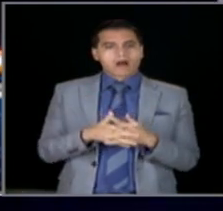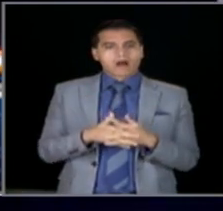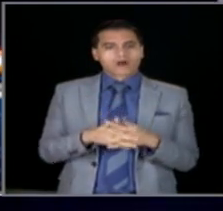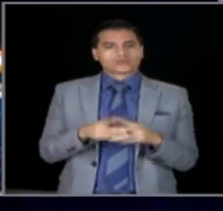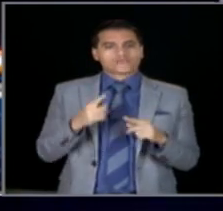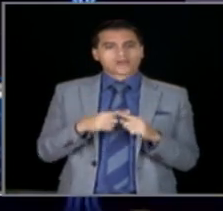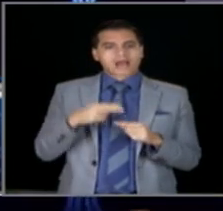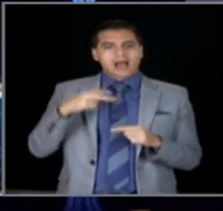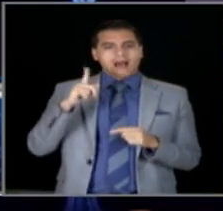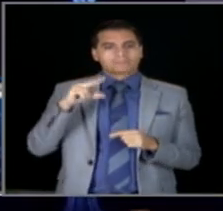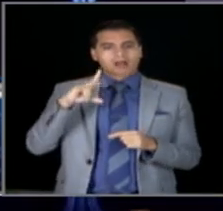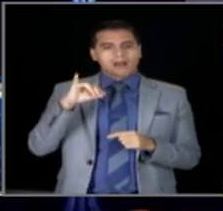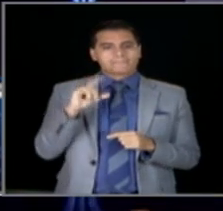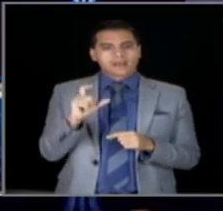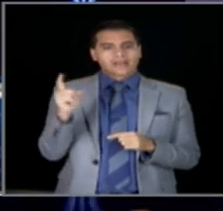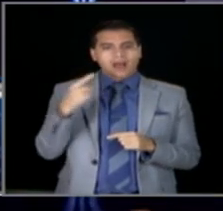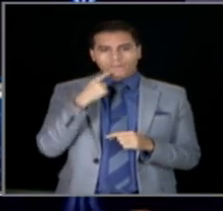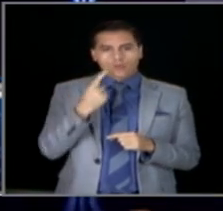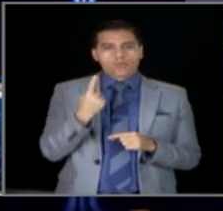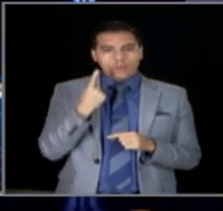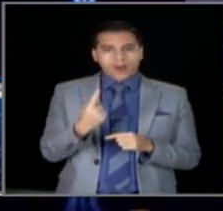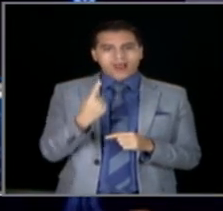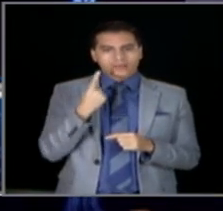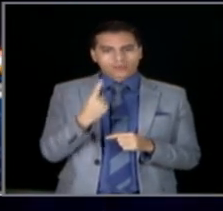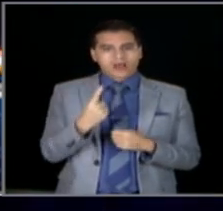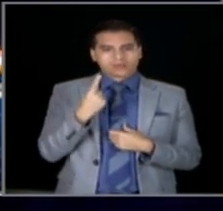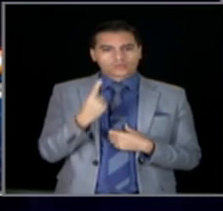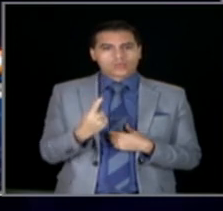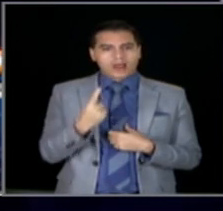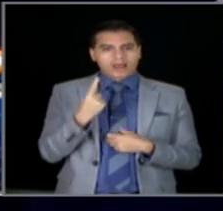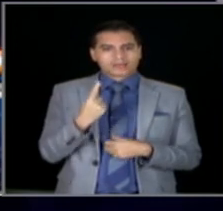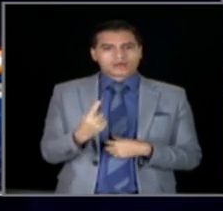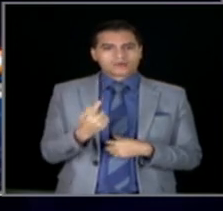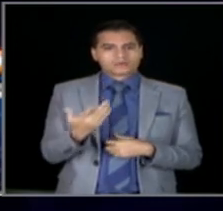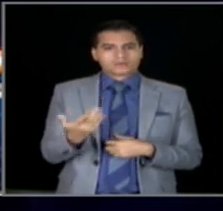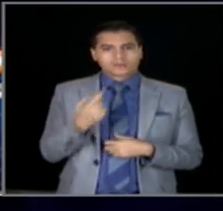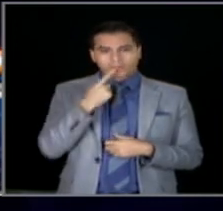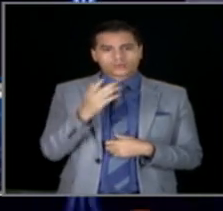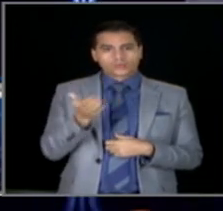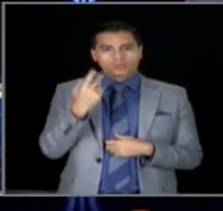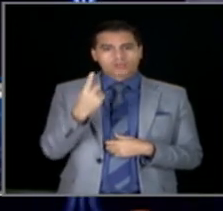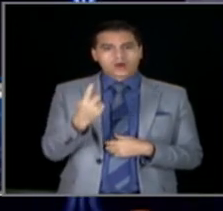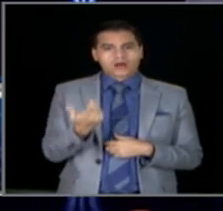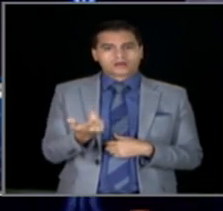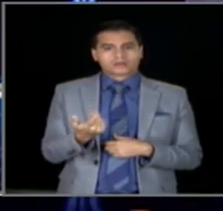وعبد الرحمن عمال يقول لكم قولوا واحدة. أيوة. قولوا واحدة. قولوا واحدة. طب ما تقولوا واحدة.